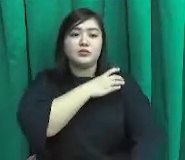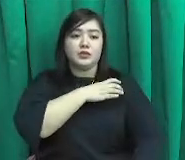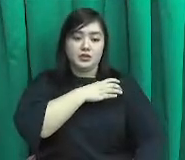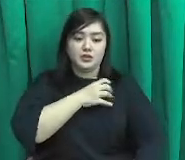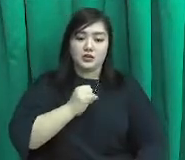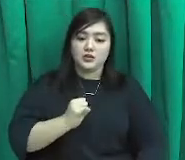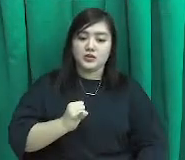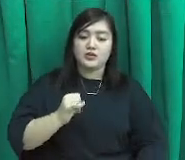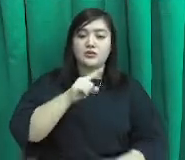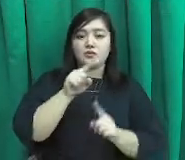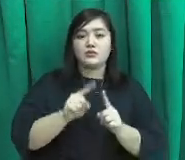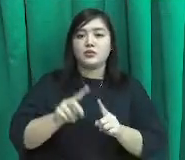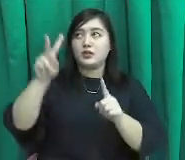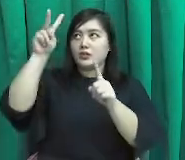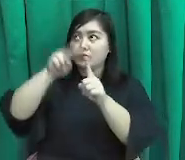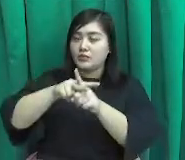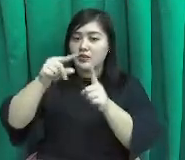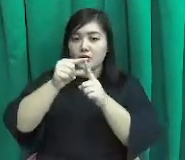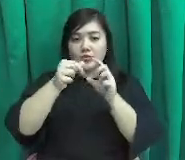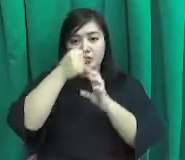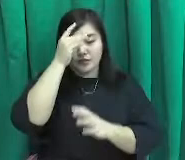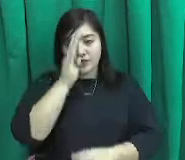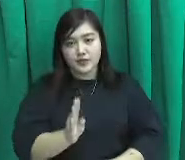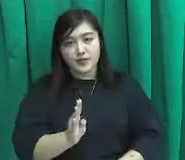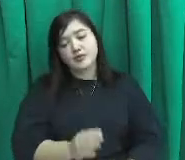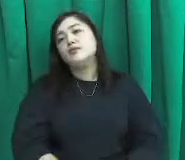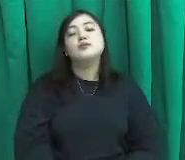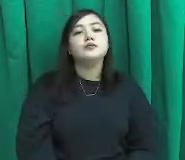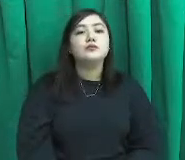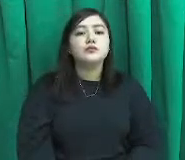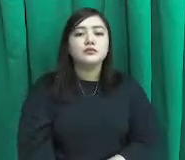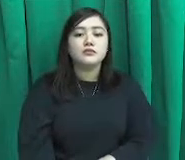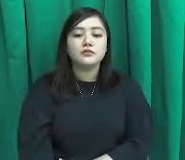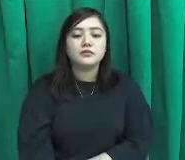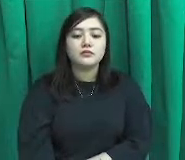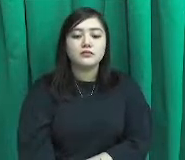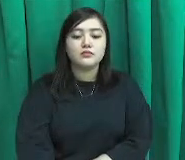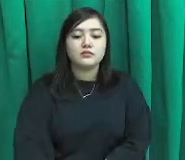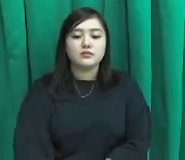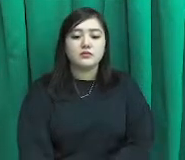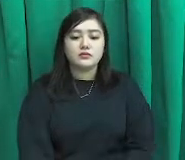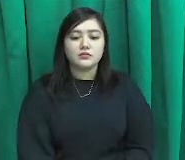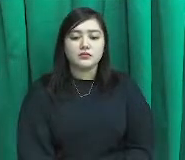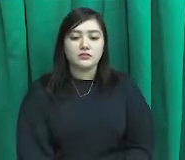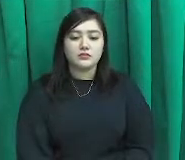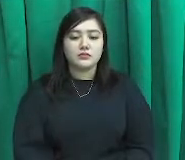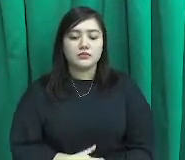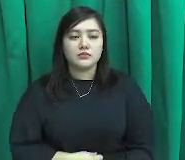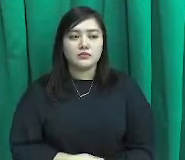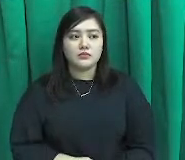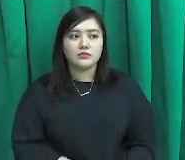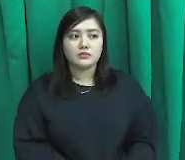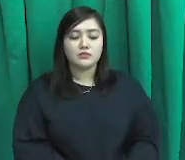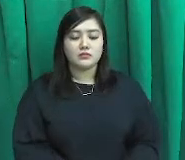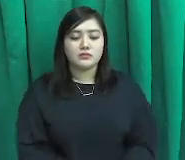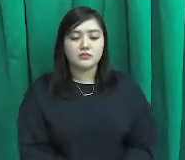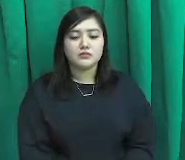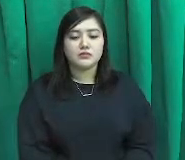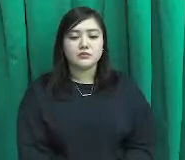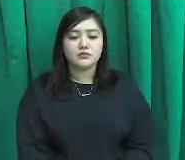niya. Ito po yun, araw-araw na kan sa buhay ko sir. Mm-hmm. So I believe nasagot ko po yung tanong niyo sir na kan Sir